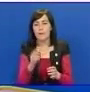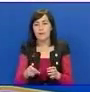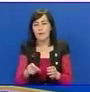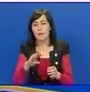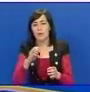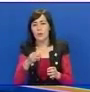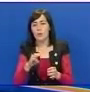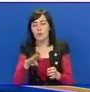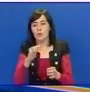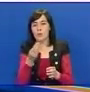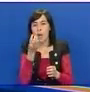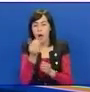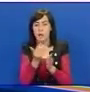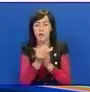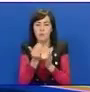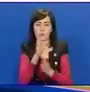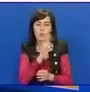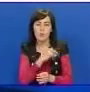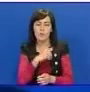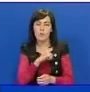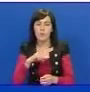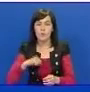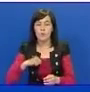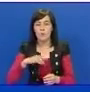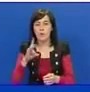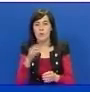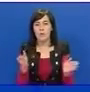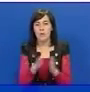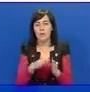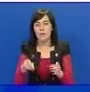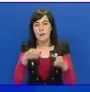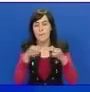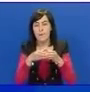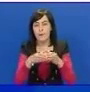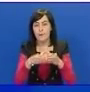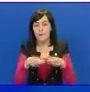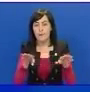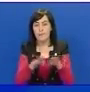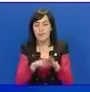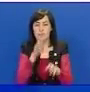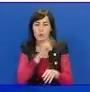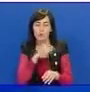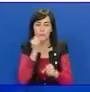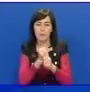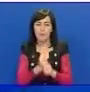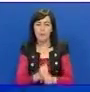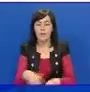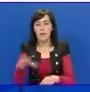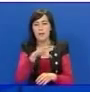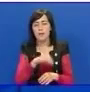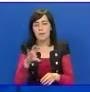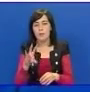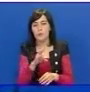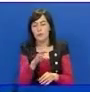Жолдыбайқызының қаражаттай ақша бөлініп отқан жұмыстарды біздің Нұрсат шағын ауданындағы мердігер мекеме спецкомплекс сервис жұмыстарын атқарып жатыр. Жалпы Нұрсат шағын